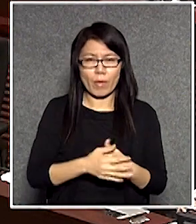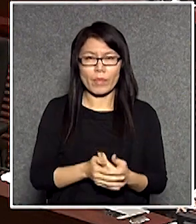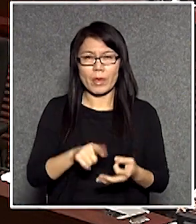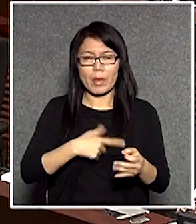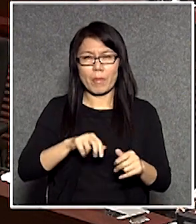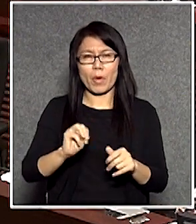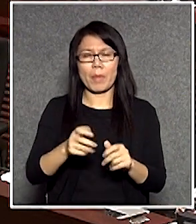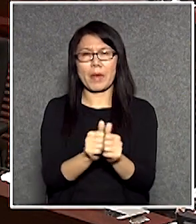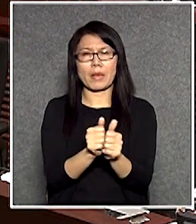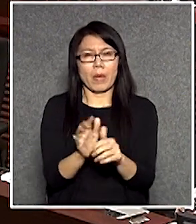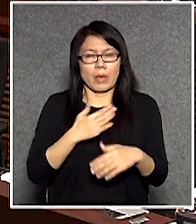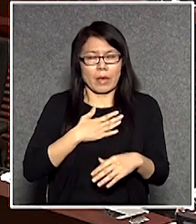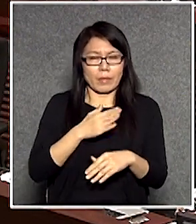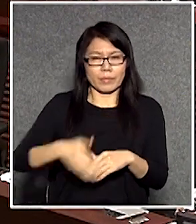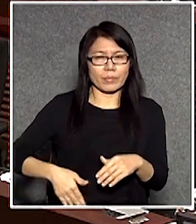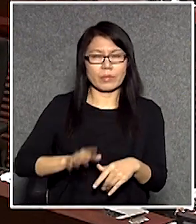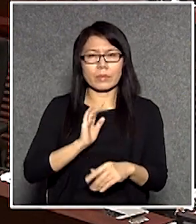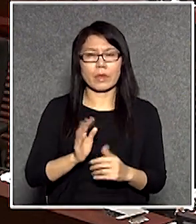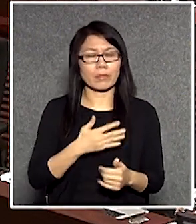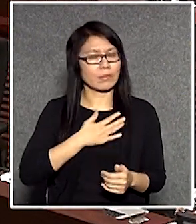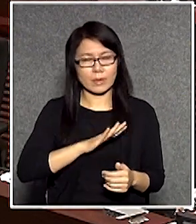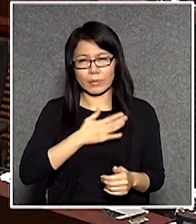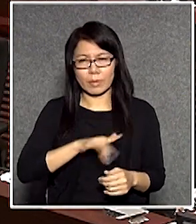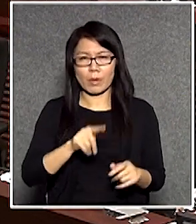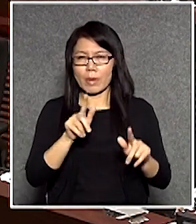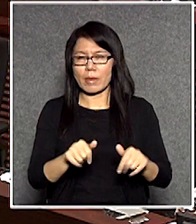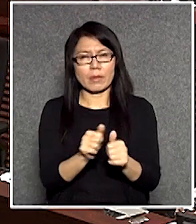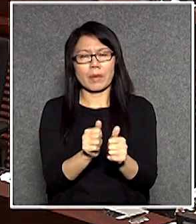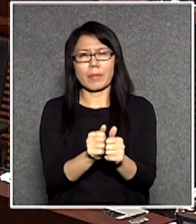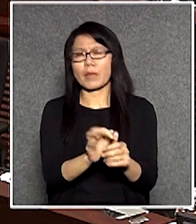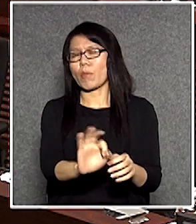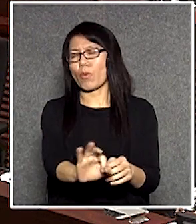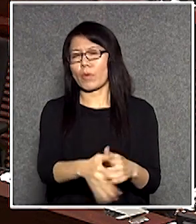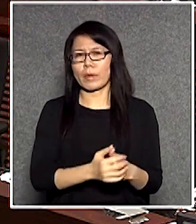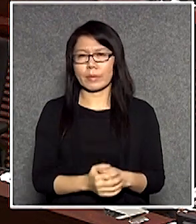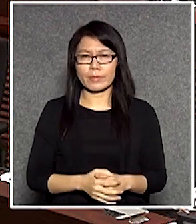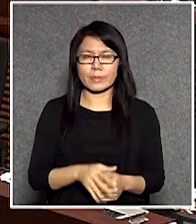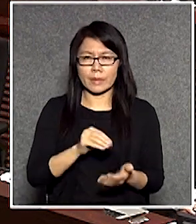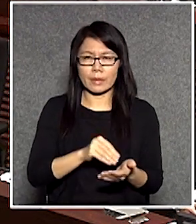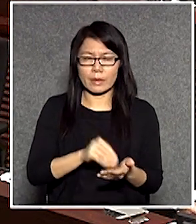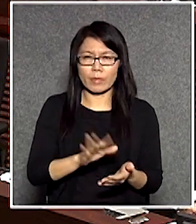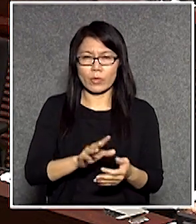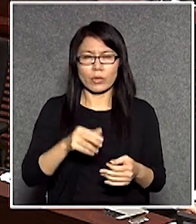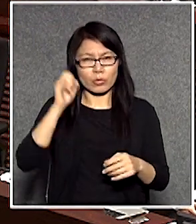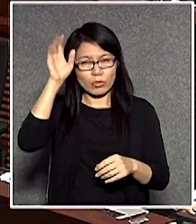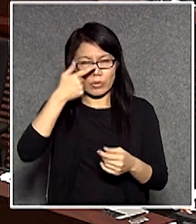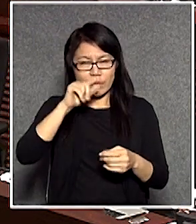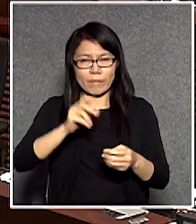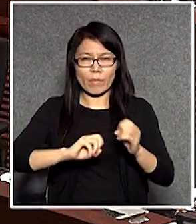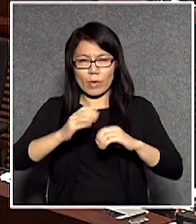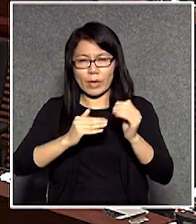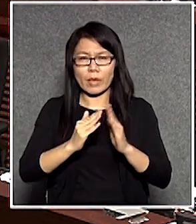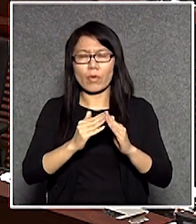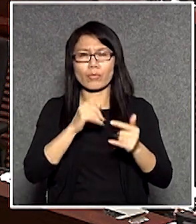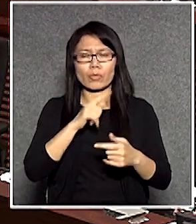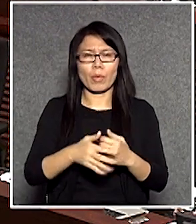友，莫乃光不用擔心，我一定不會跟我做朋友，因為他在創科局成立過程的表現和他